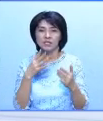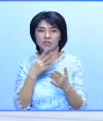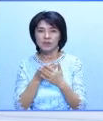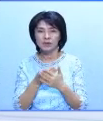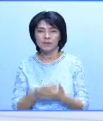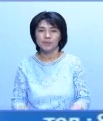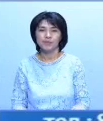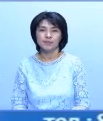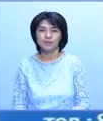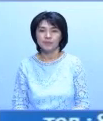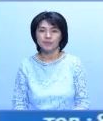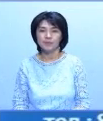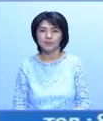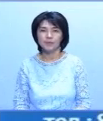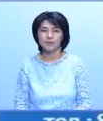группа.